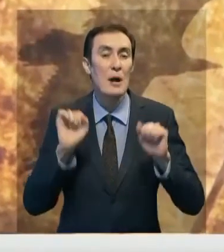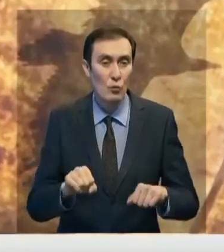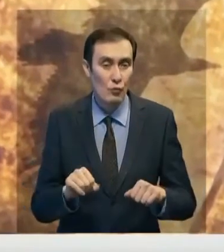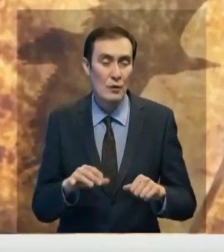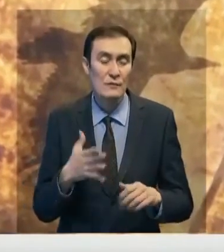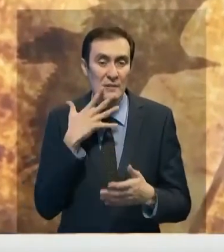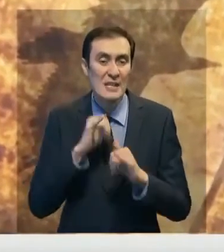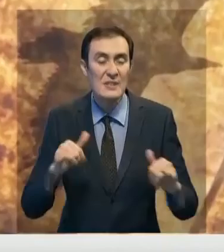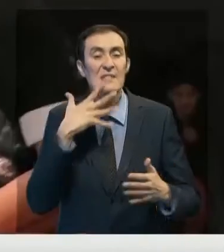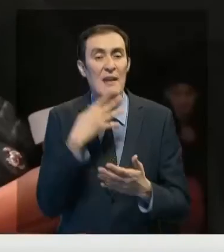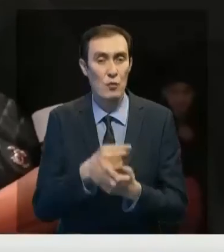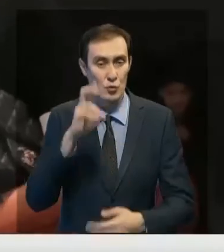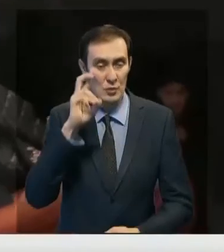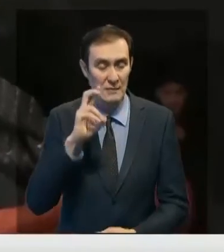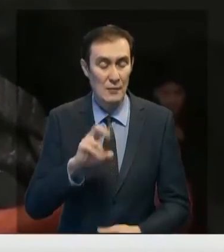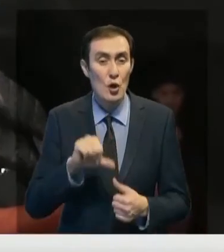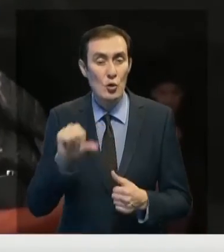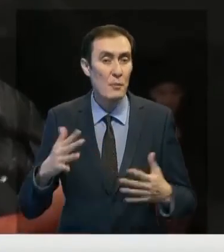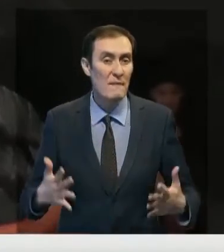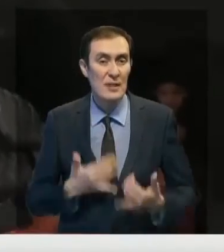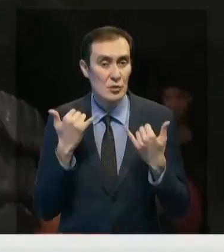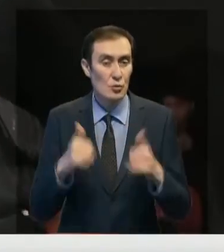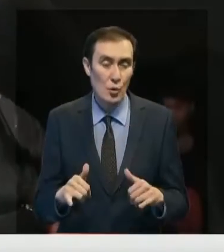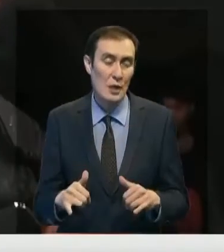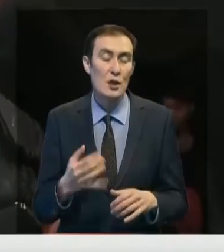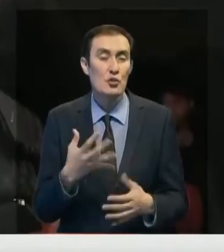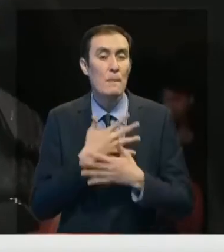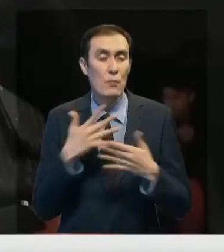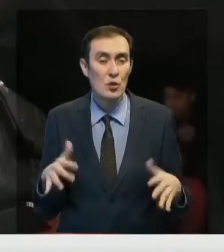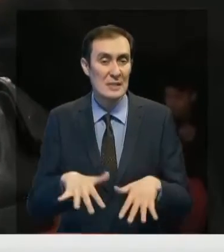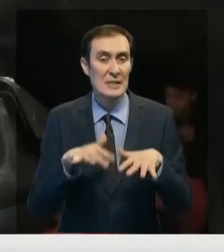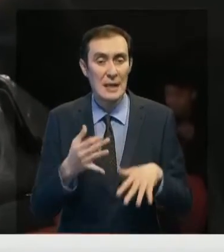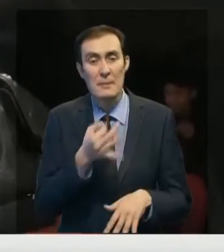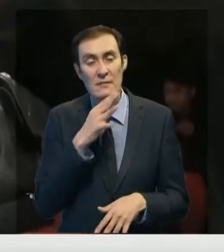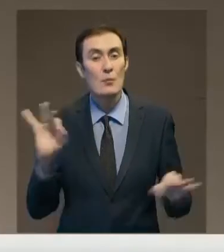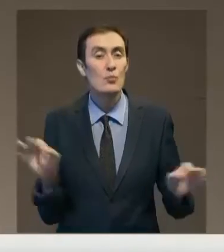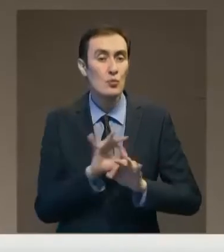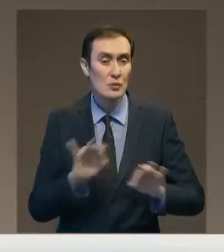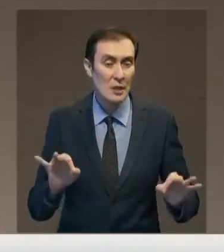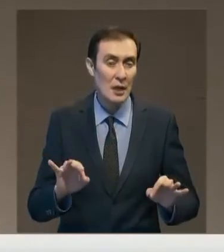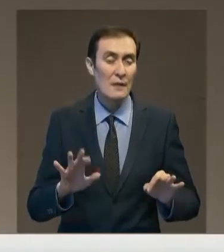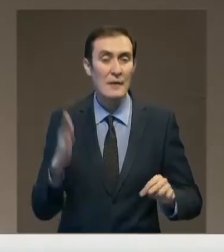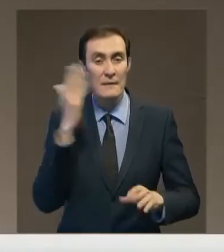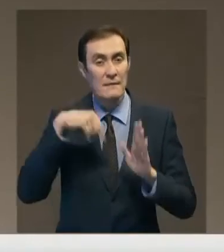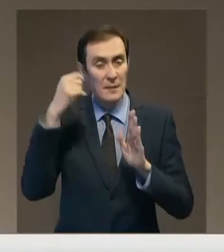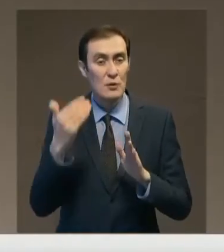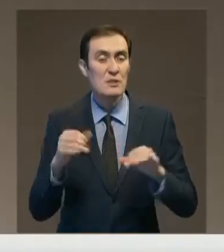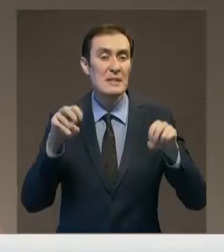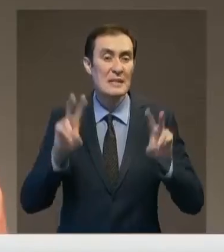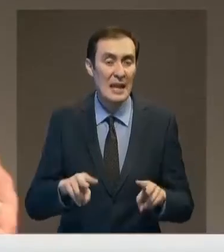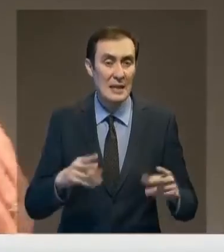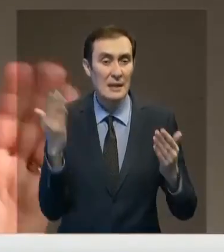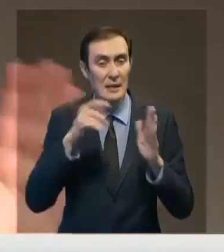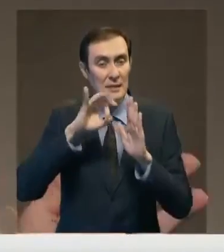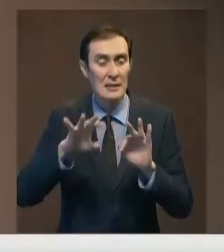развитие своей страны. Помимо восторга от увиденного на экране, еще больше зрителей поразила музыка, звучавшая в фильме. Ее специально к